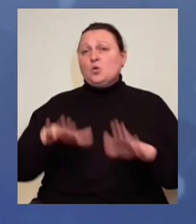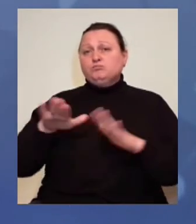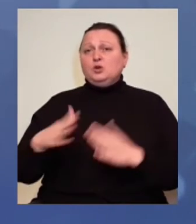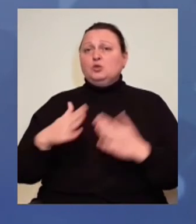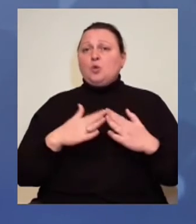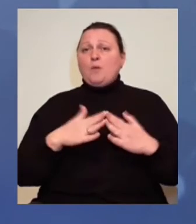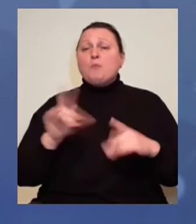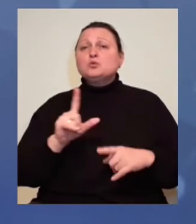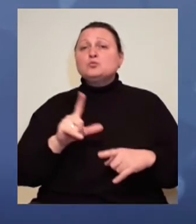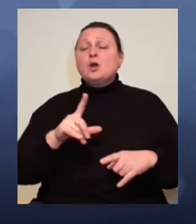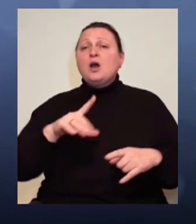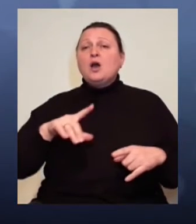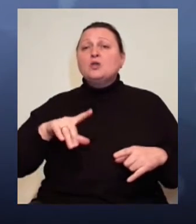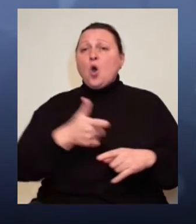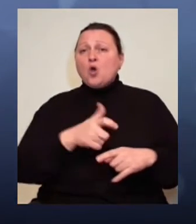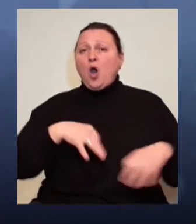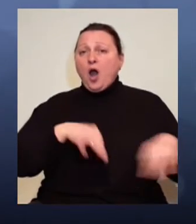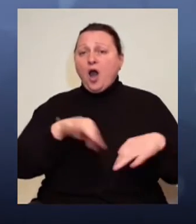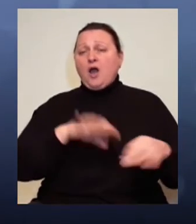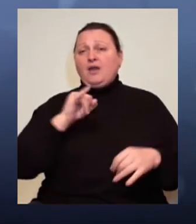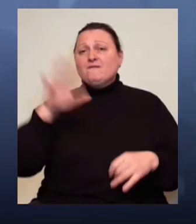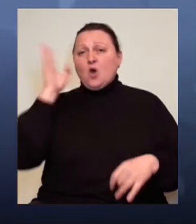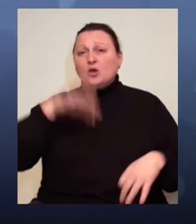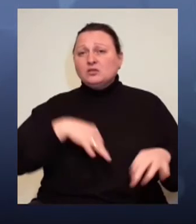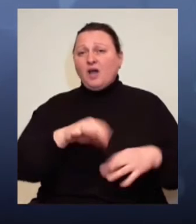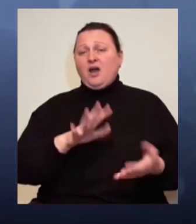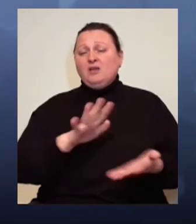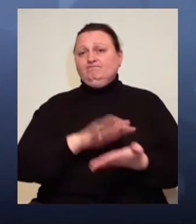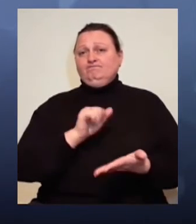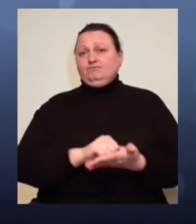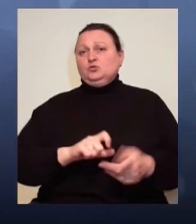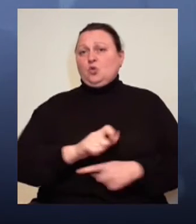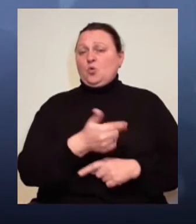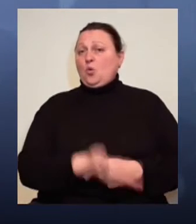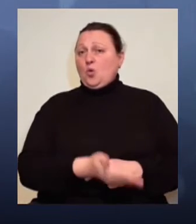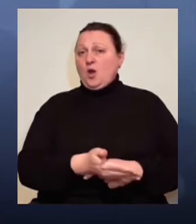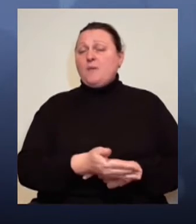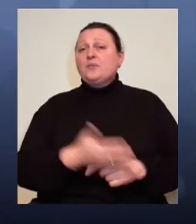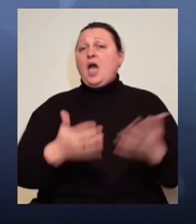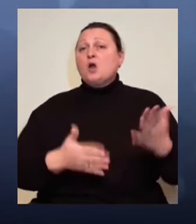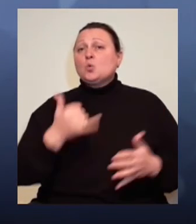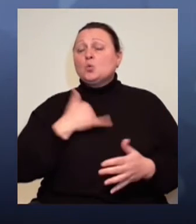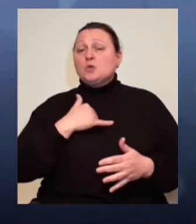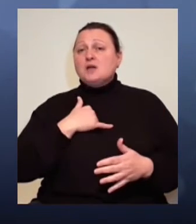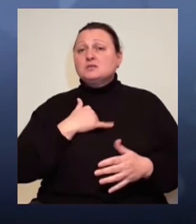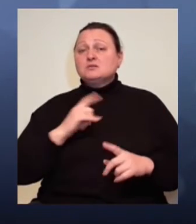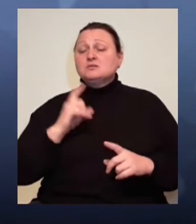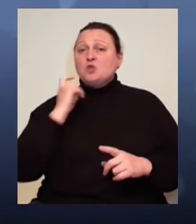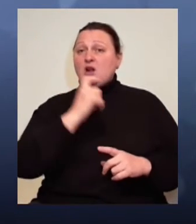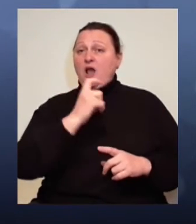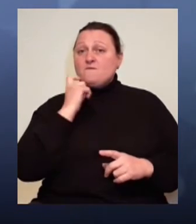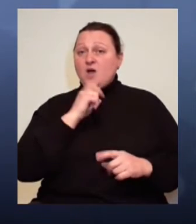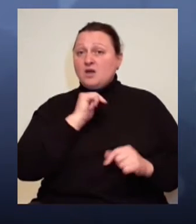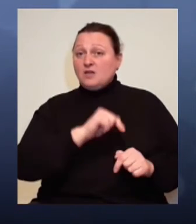розбивається і водою, і автівками, які їздять по цих проблемних ділянках. Якщо б у нас там ходили трамваї, там той